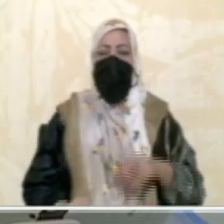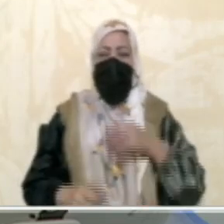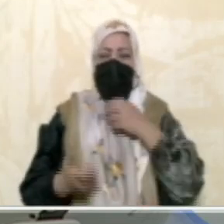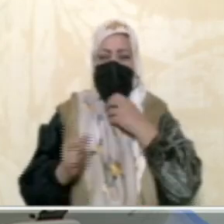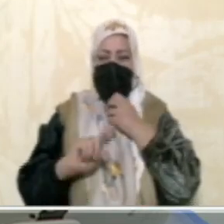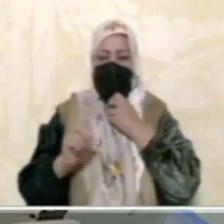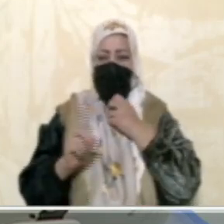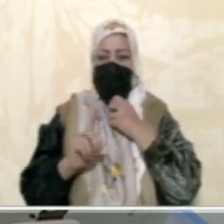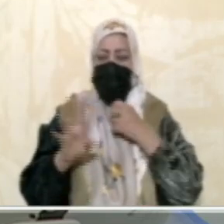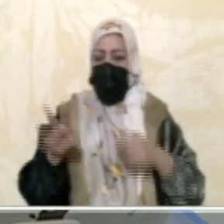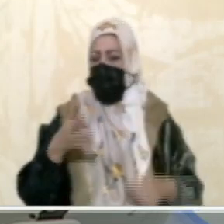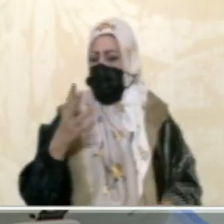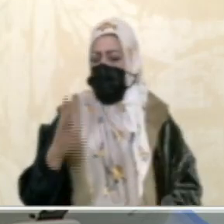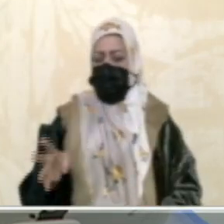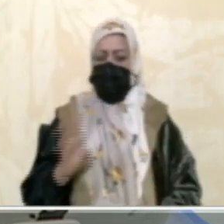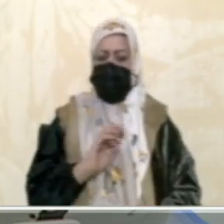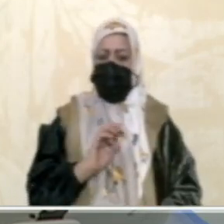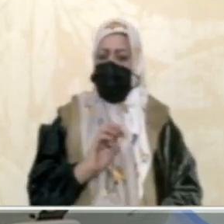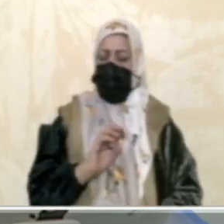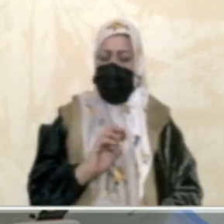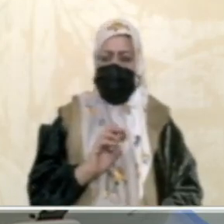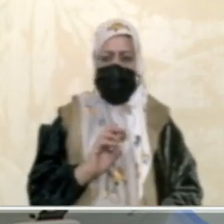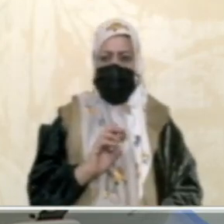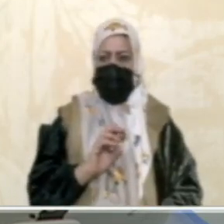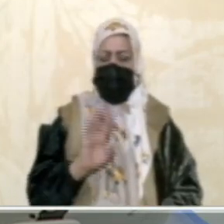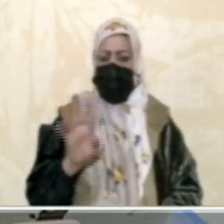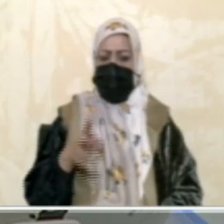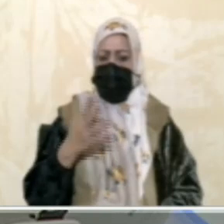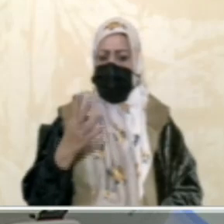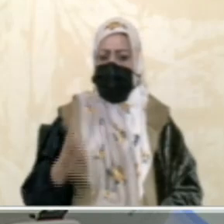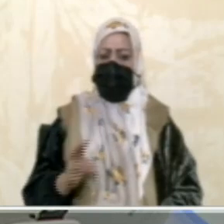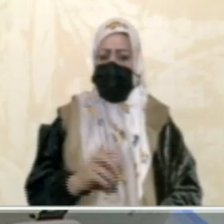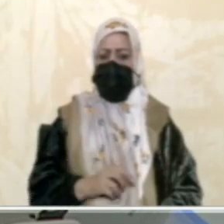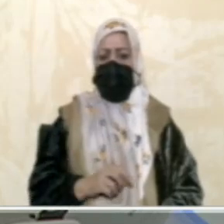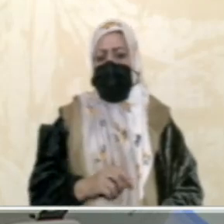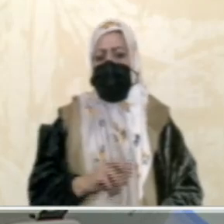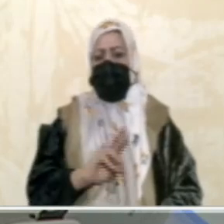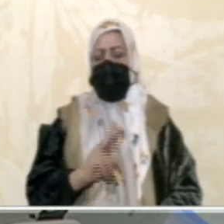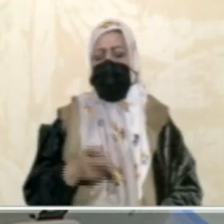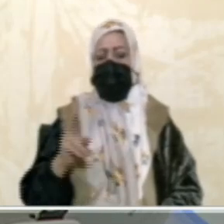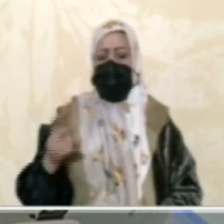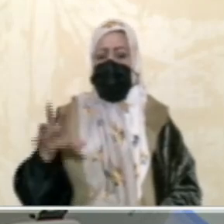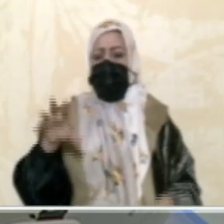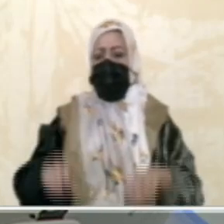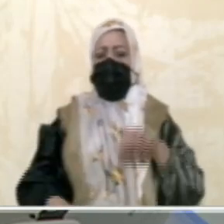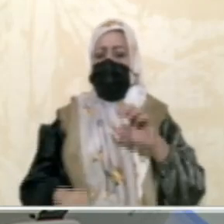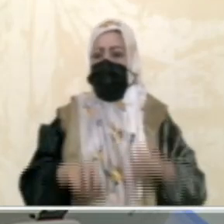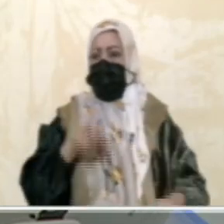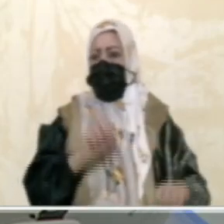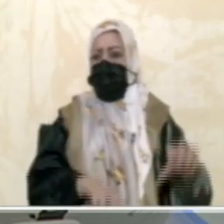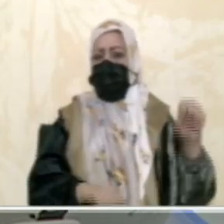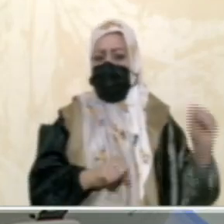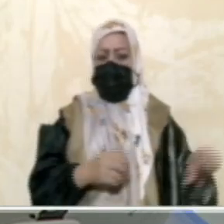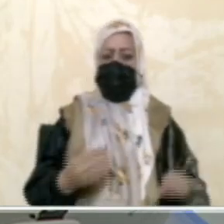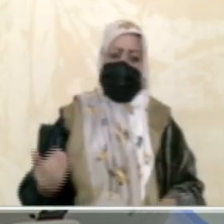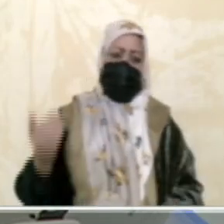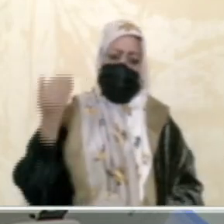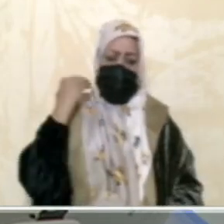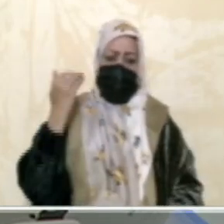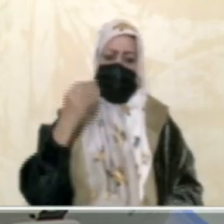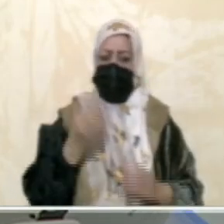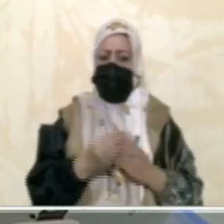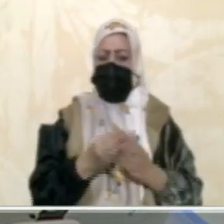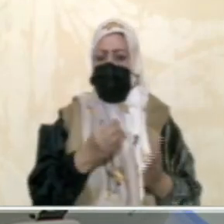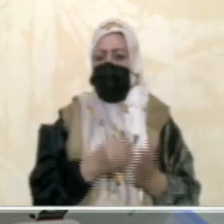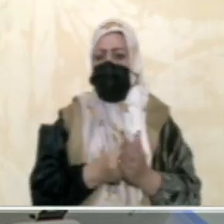صحيح اطلاقا وهذا كله من غصب الامكنه ومن منع الناس من السبق الى مثل